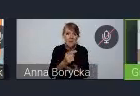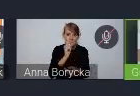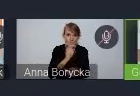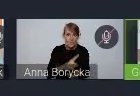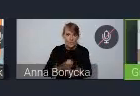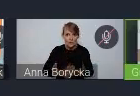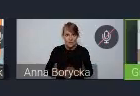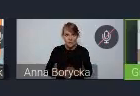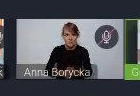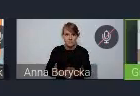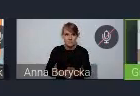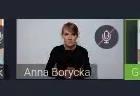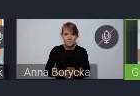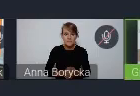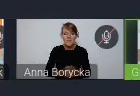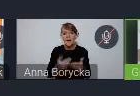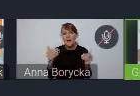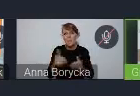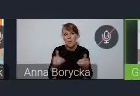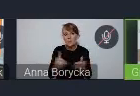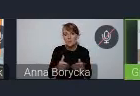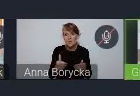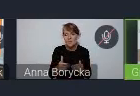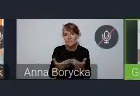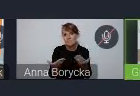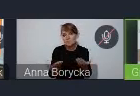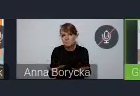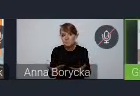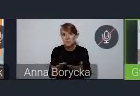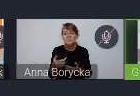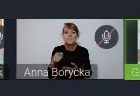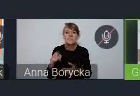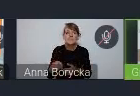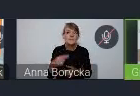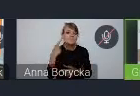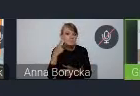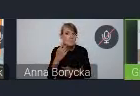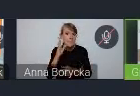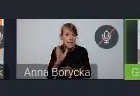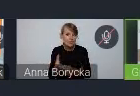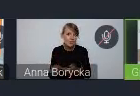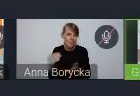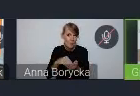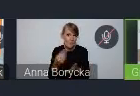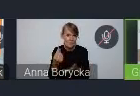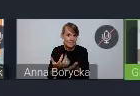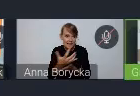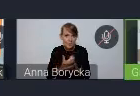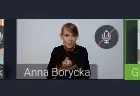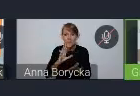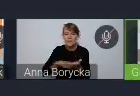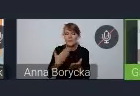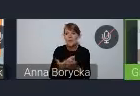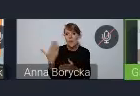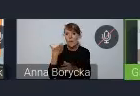też informacje o możliwości zrealizowania się jakichś dochodów, chociażby ostatnimi